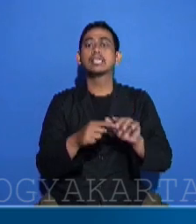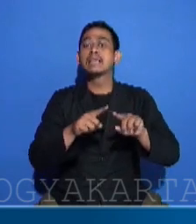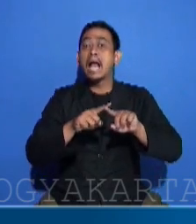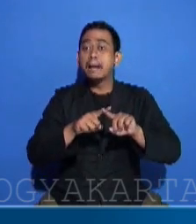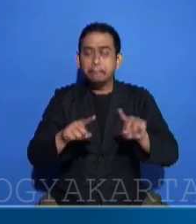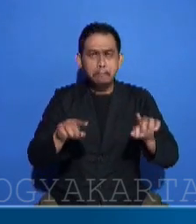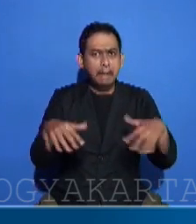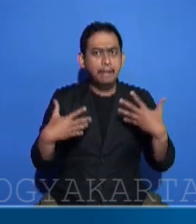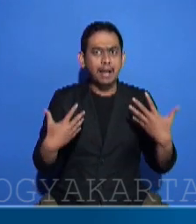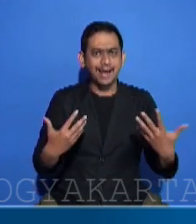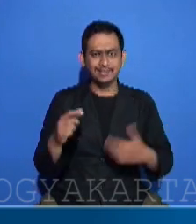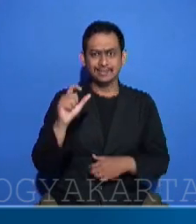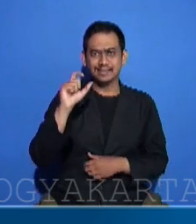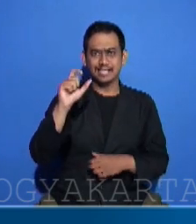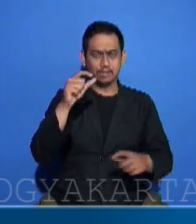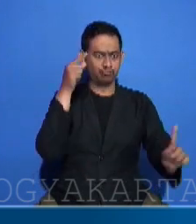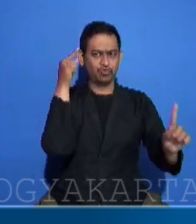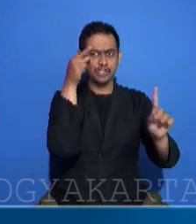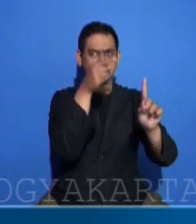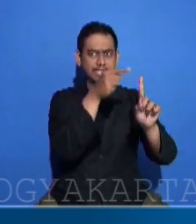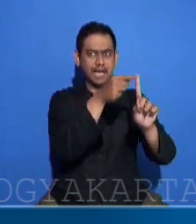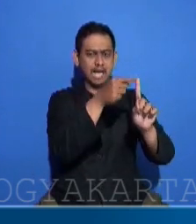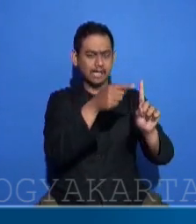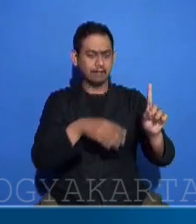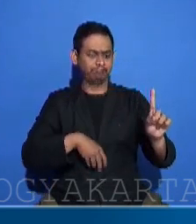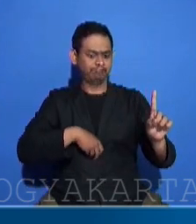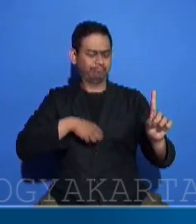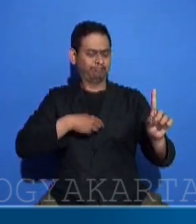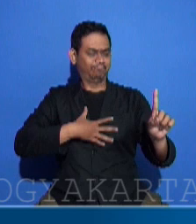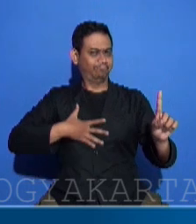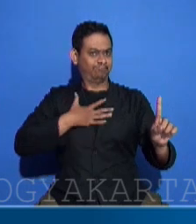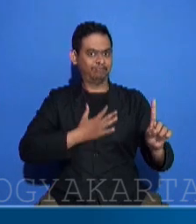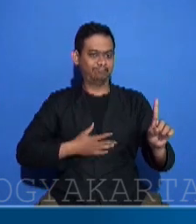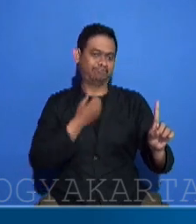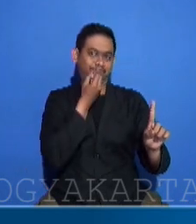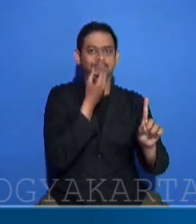salah satu cara agar pesan yang ingin disampaikan dapat terdengar.